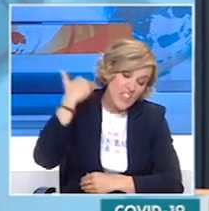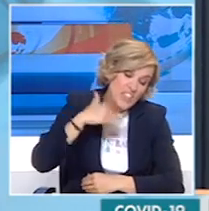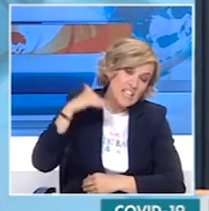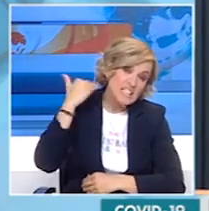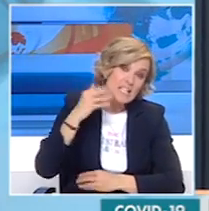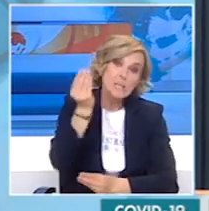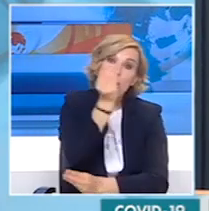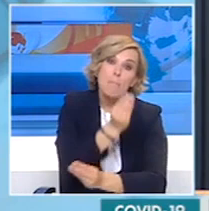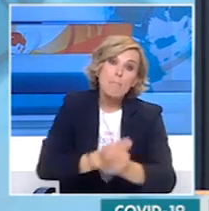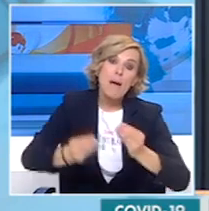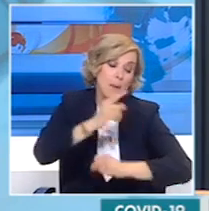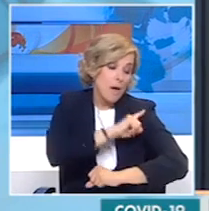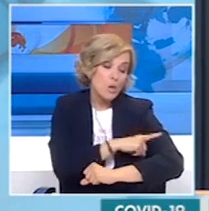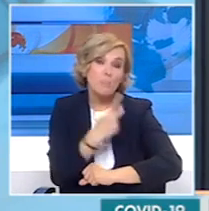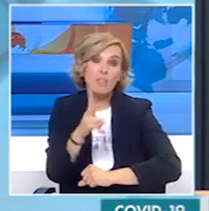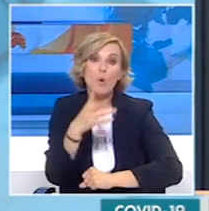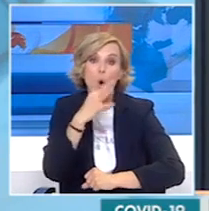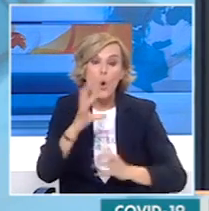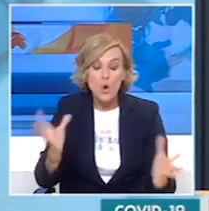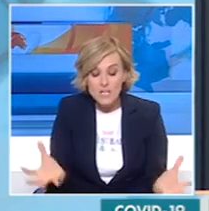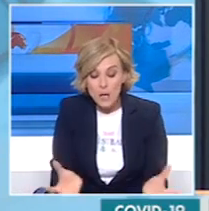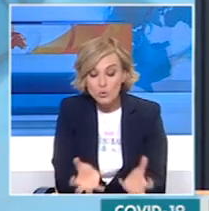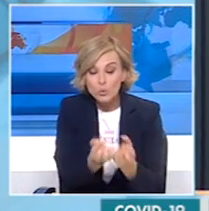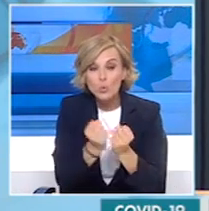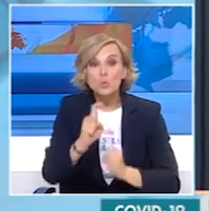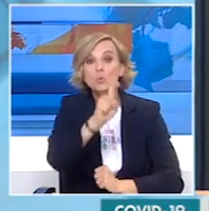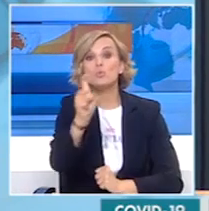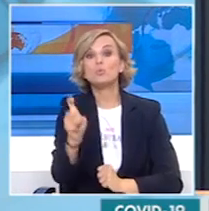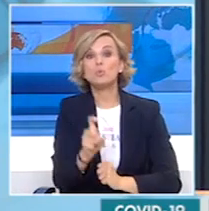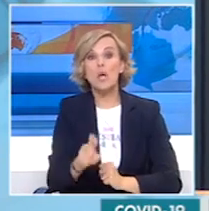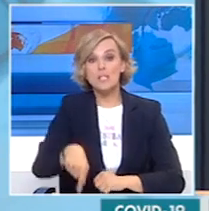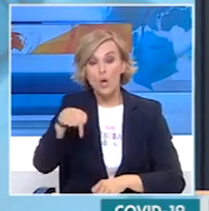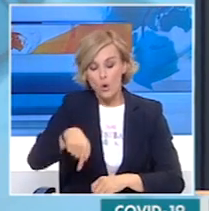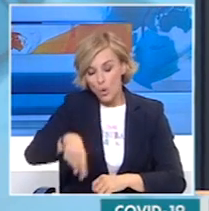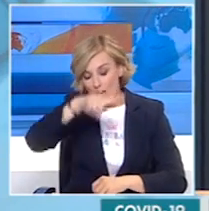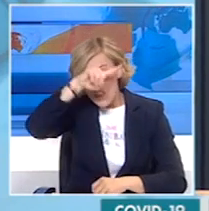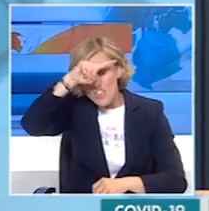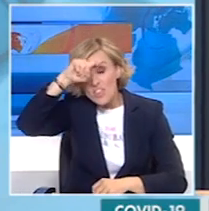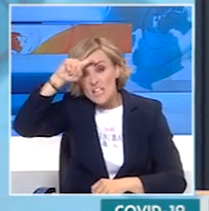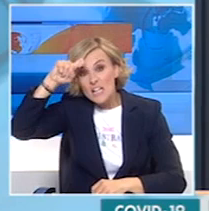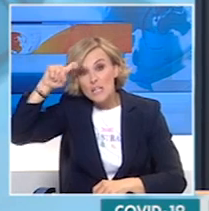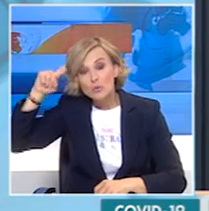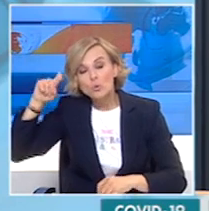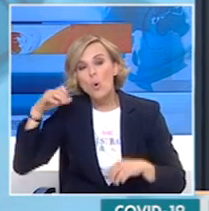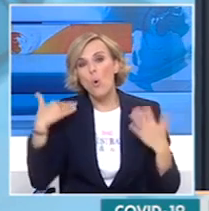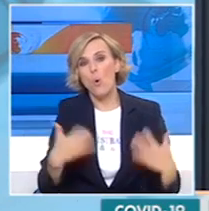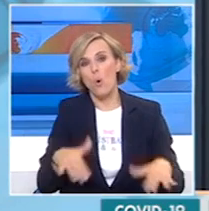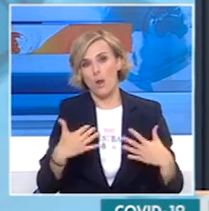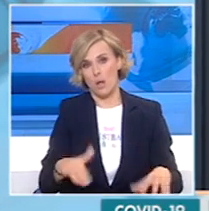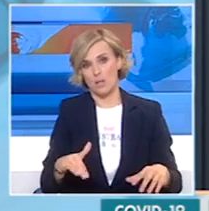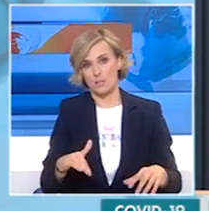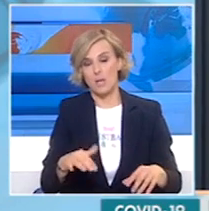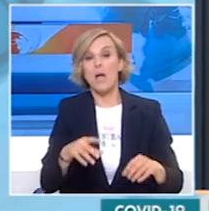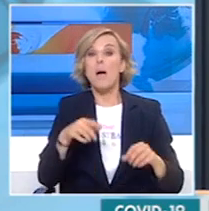και φυσικά νοιάζονται για την ποιοτική περίθαλψη, η οποία αυτές τις δύσκολες στιγμές παρέχεται με τους διεθνώς αποδεκτούς κανόνες